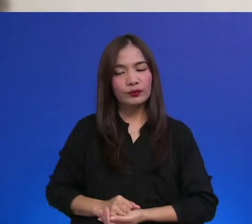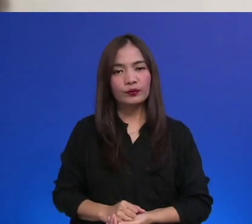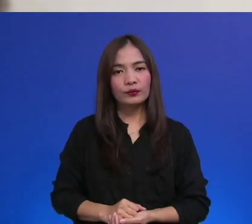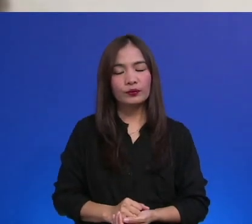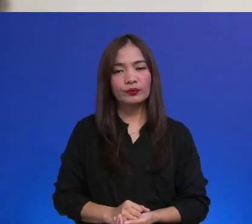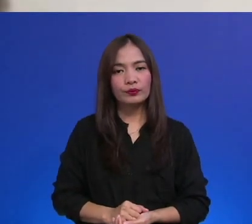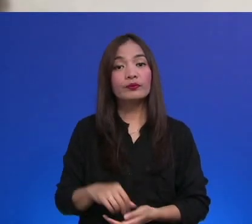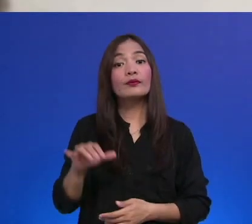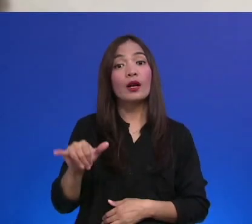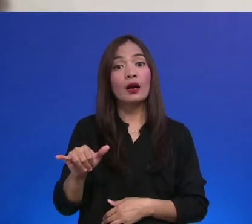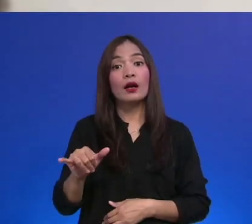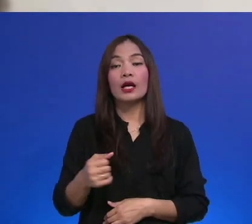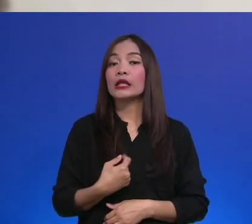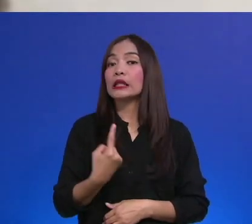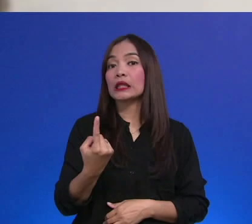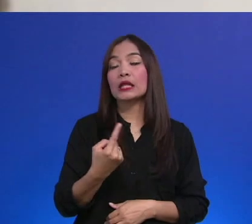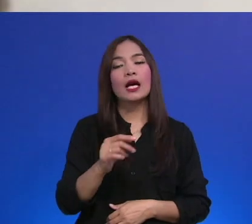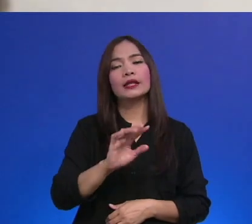jadi jangan kita